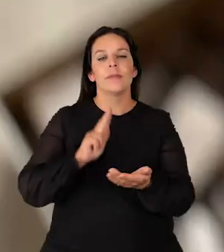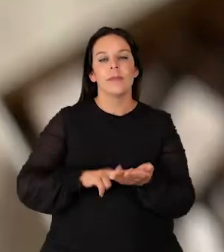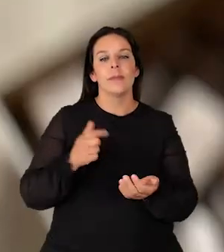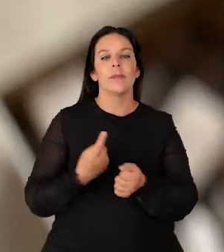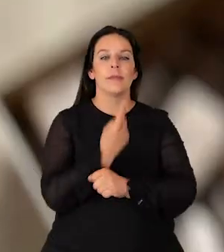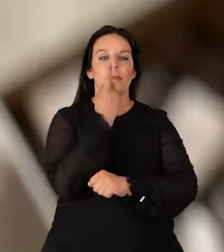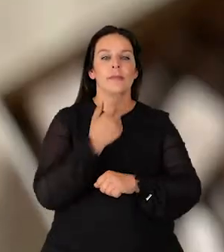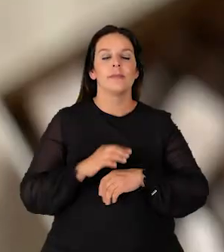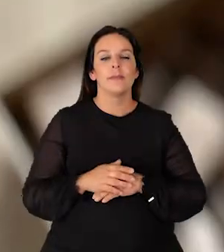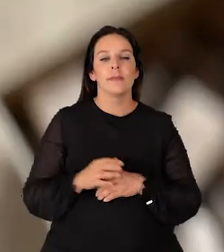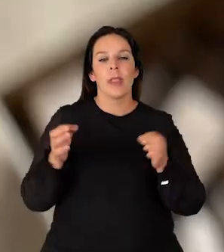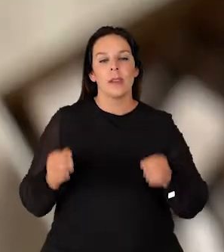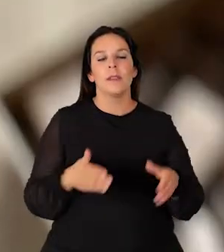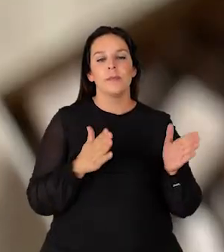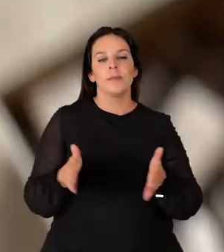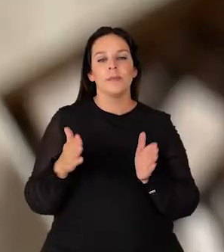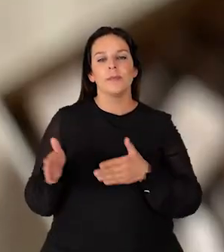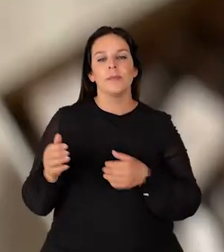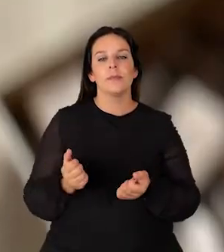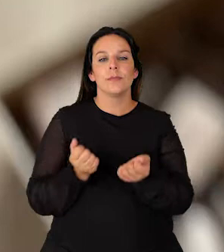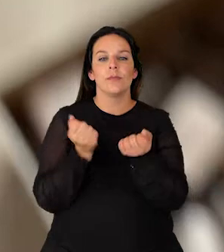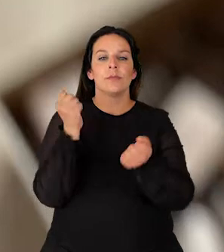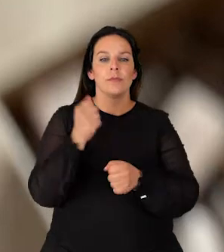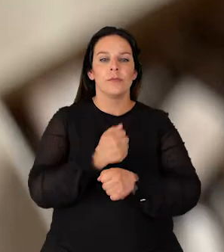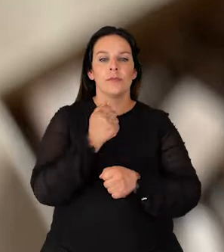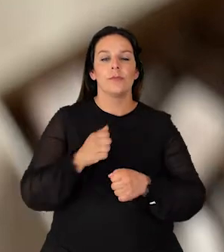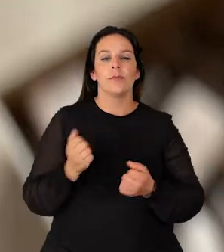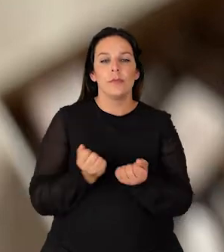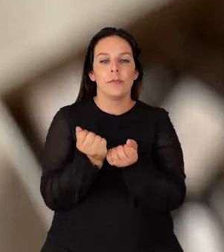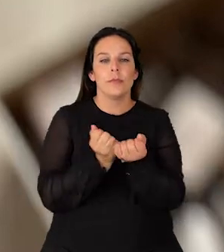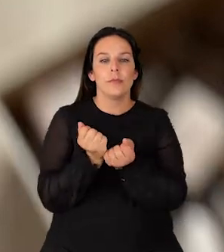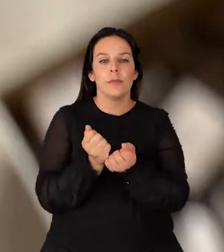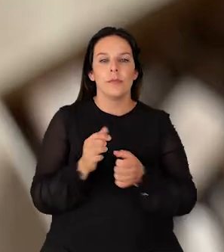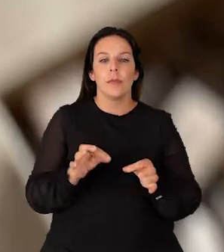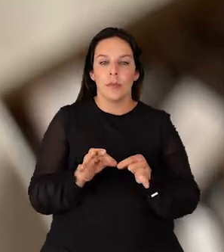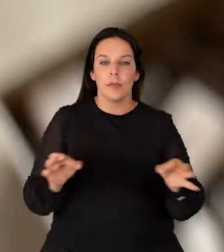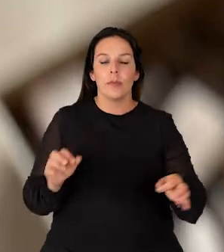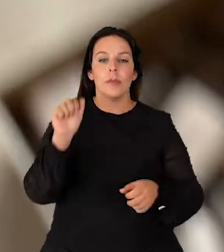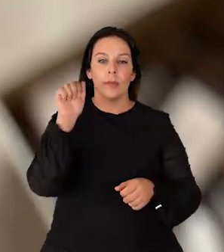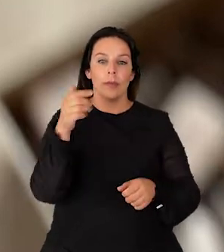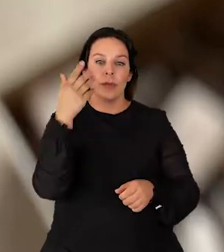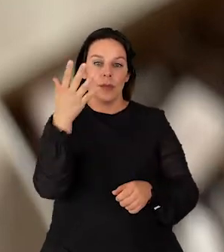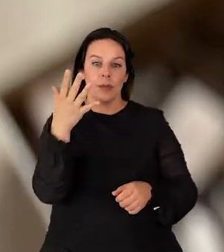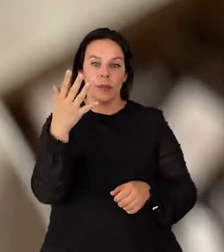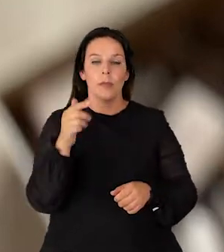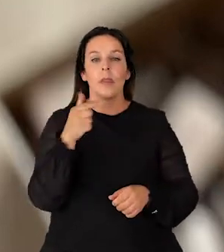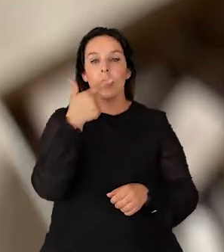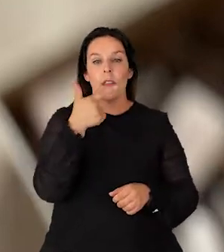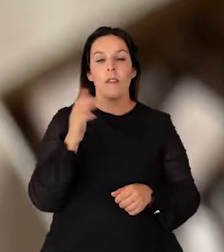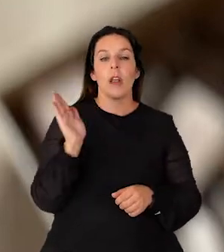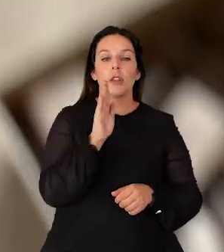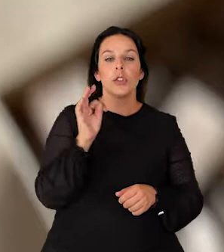Mucha na rakiecie. Dzisiaj przygotujcie sobie sztywny papier w formacie A4 w dwóch